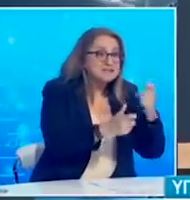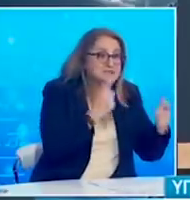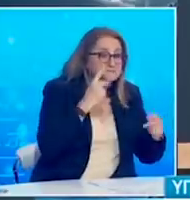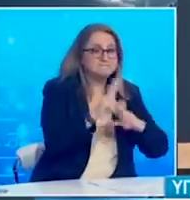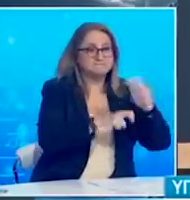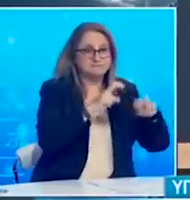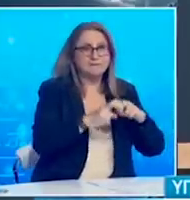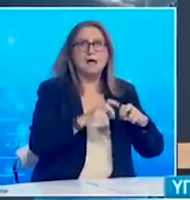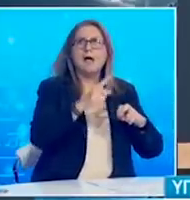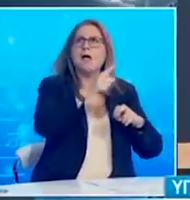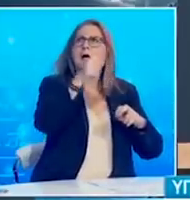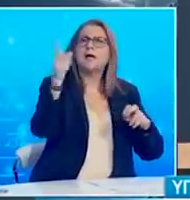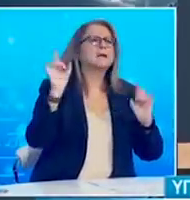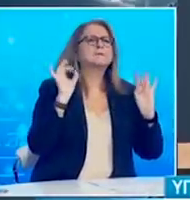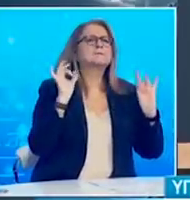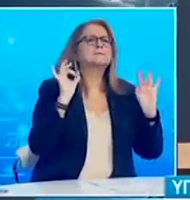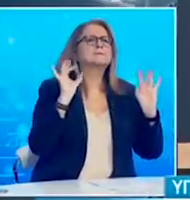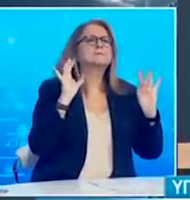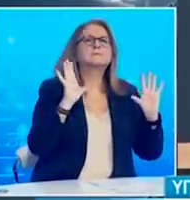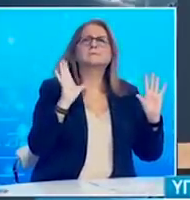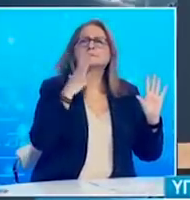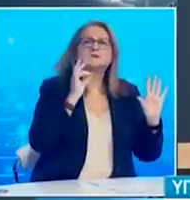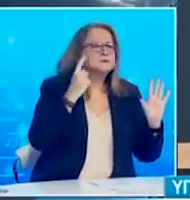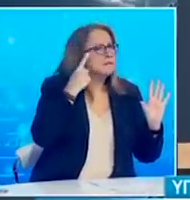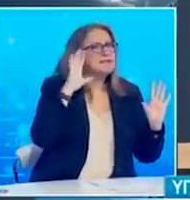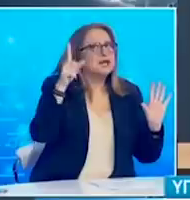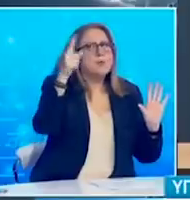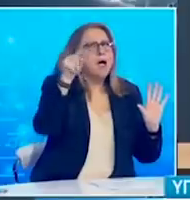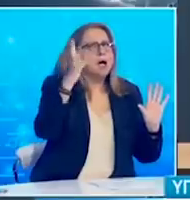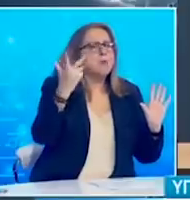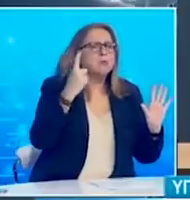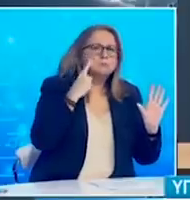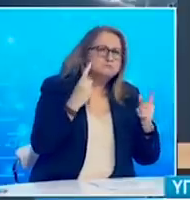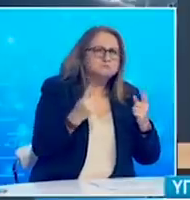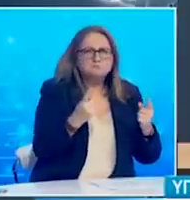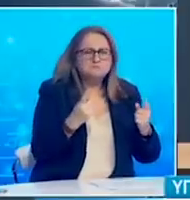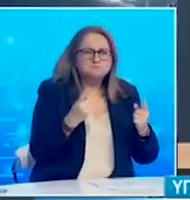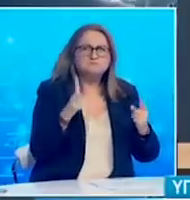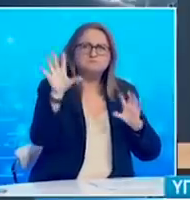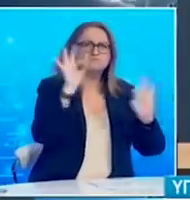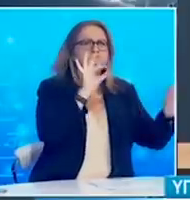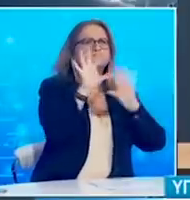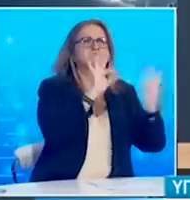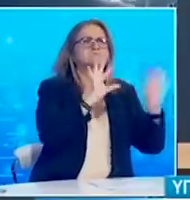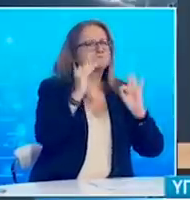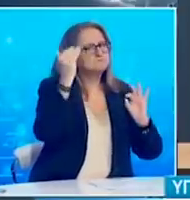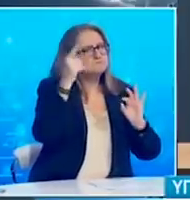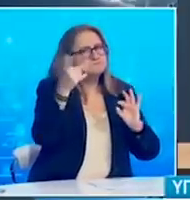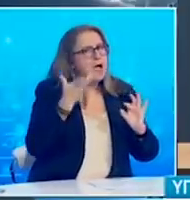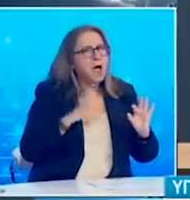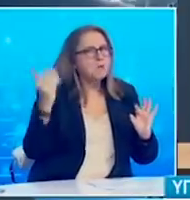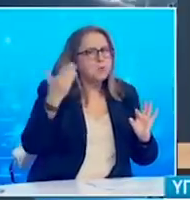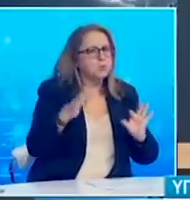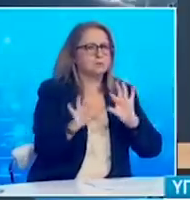δειγματοληψίες γίνονται σε ασυμπτωματικό πληθυσμό. Το να συγκρίνουμε τα δύο μεγέθη δεν έχει επιστημονική βάση, ακριβώς επειδή στα εγχώρια κατευθυνόμαστε από